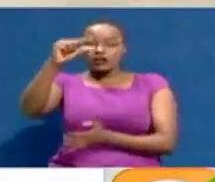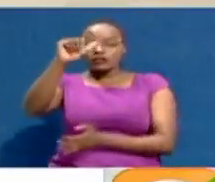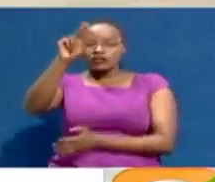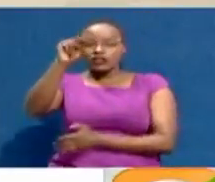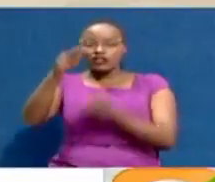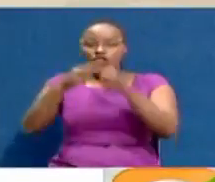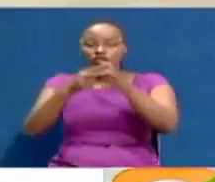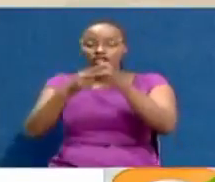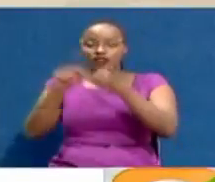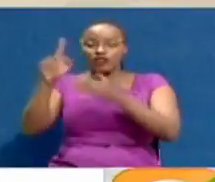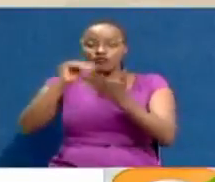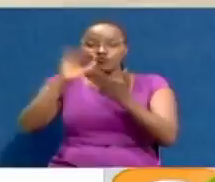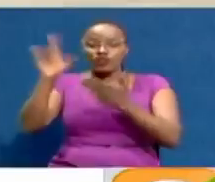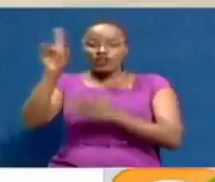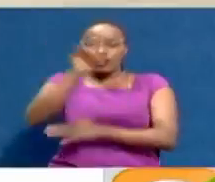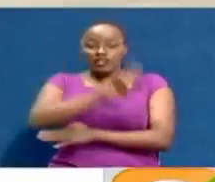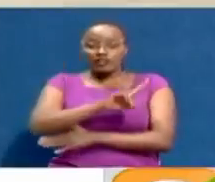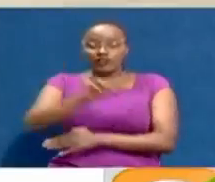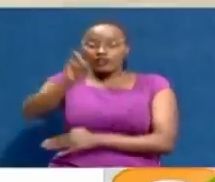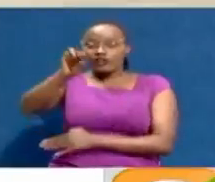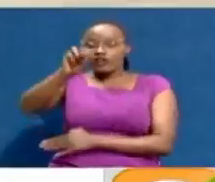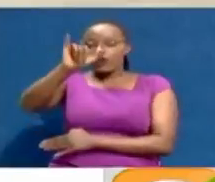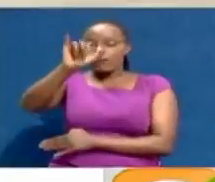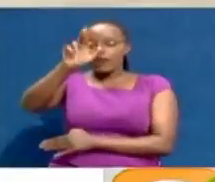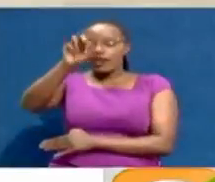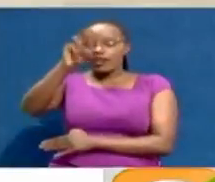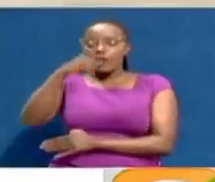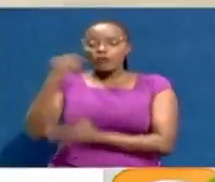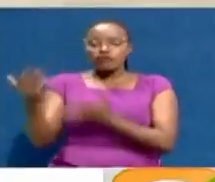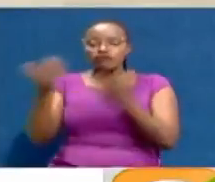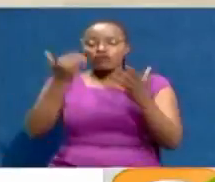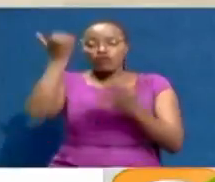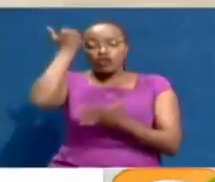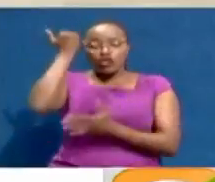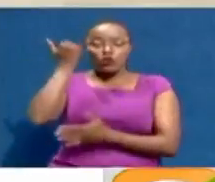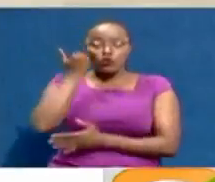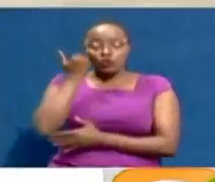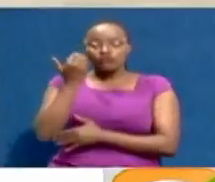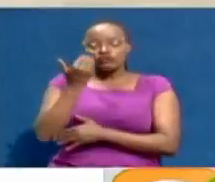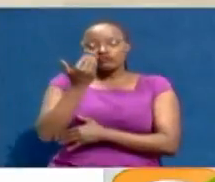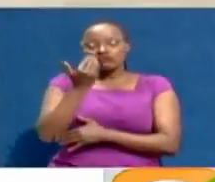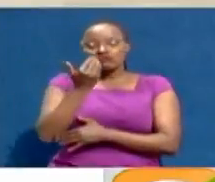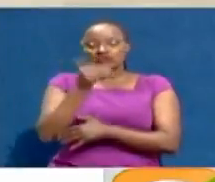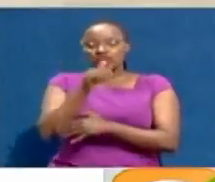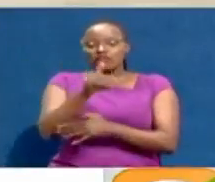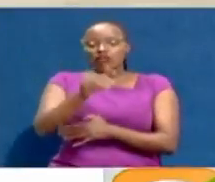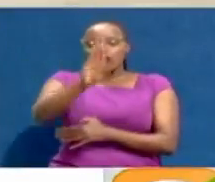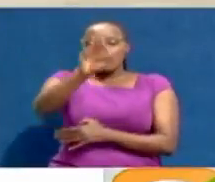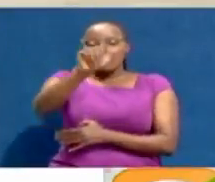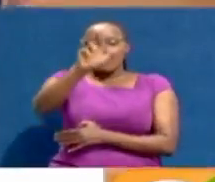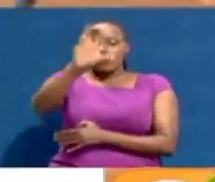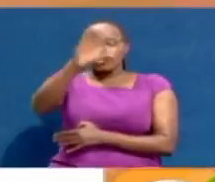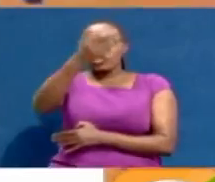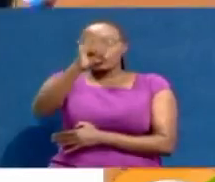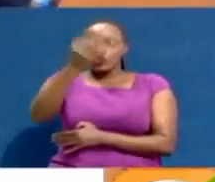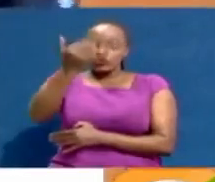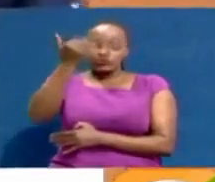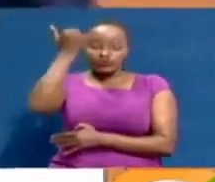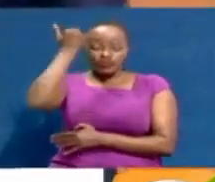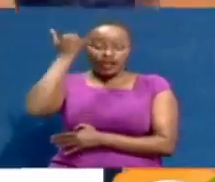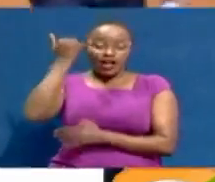siku saba zaidi. Miriam Wambui ambaye alifikishwa mahakamani mbele ya hakimu mwandamizi wa Baricho Monica